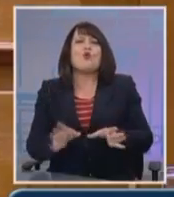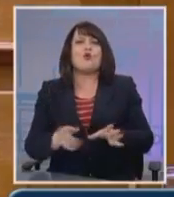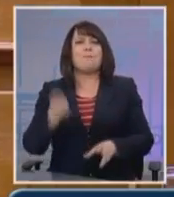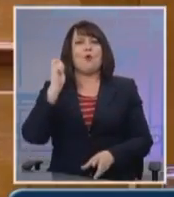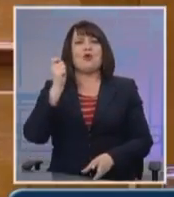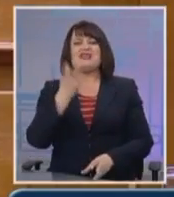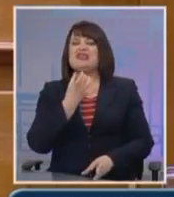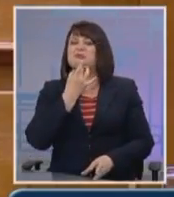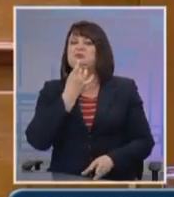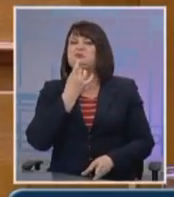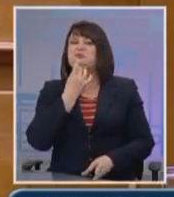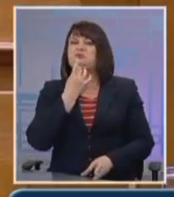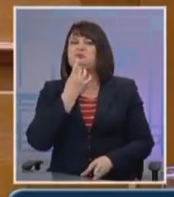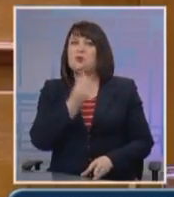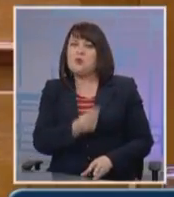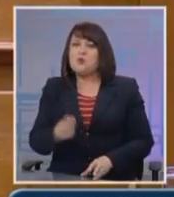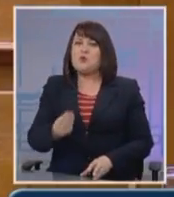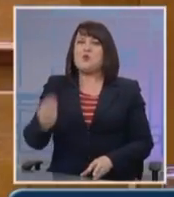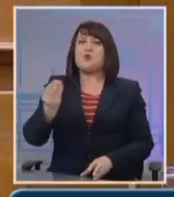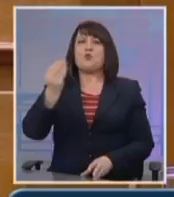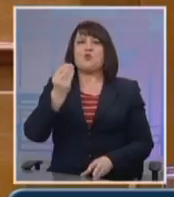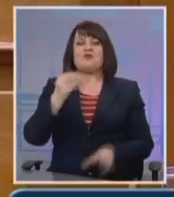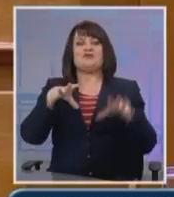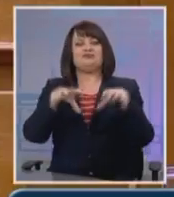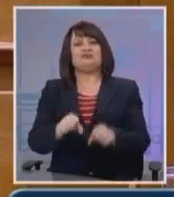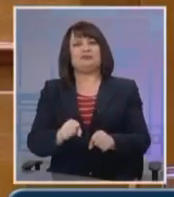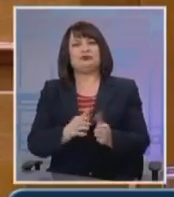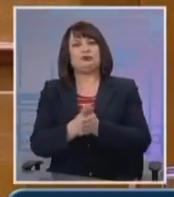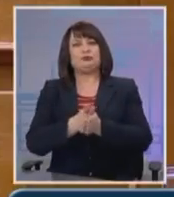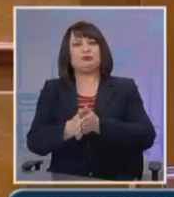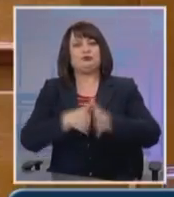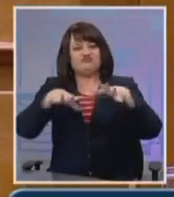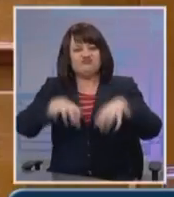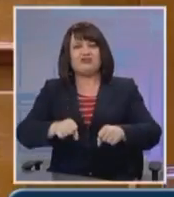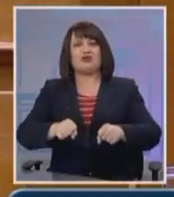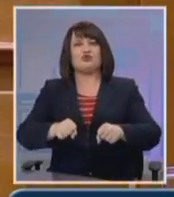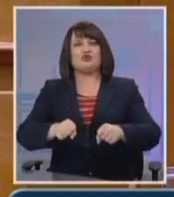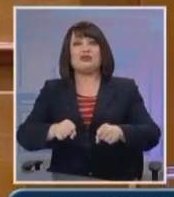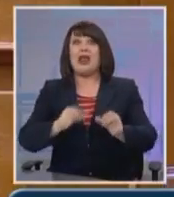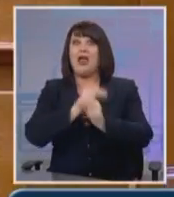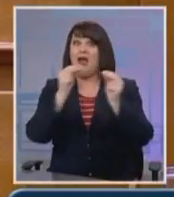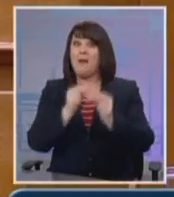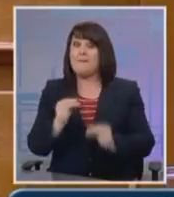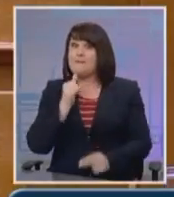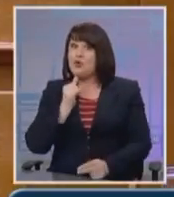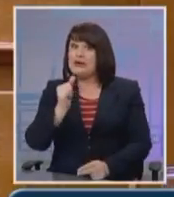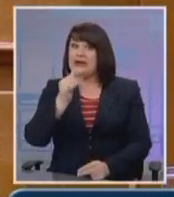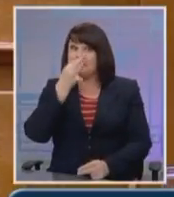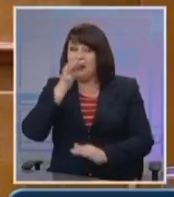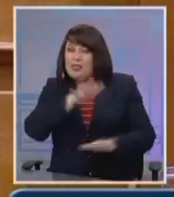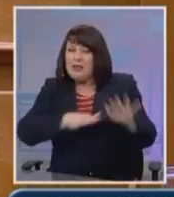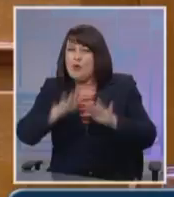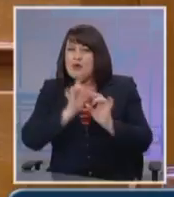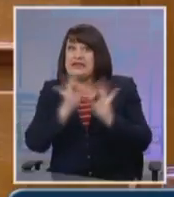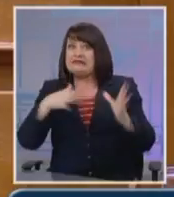κινησμού. Και ο πολιτικός κινησμός της εξουσίας, να μου το θυμηθείτε αυτό που σας λέω, καταλήγει πάντα σε διαφθορά, διαπλοκή και